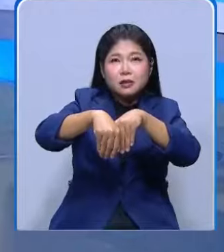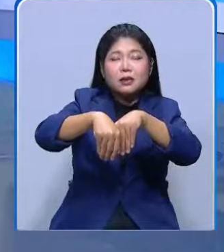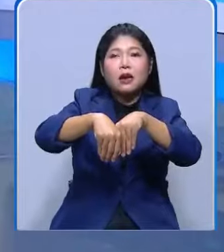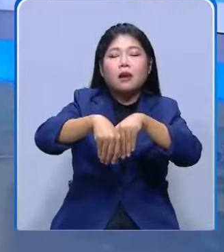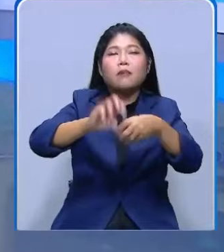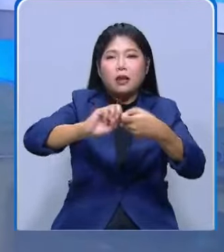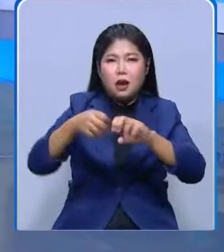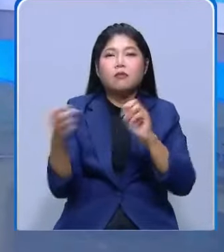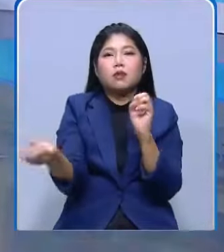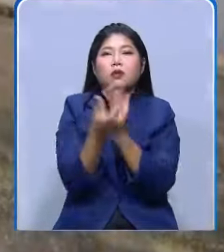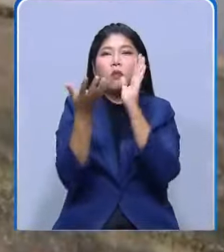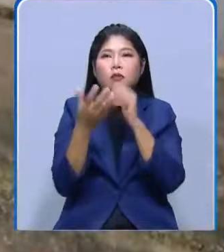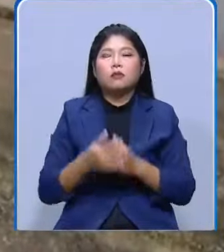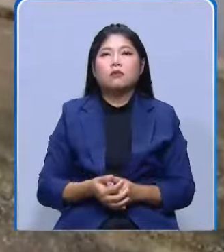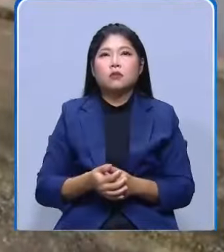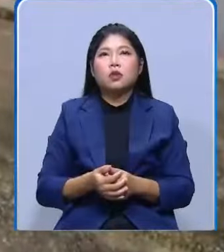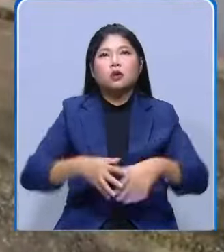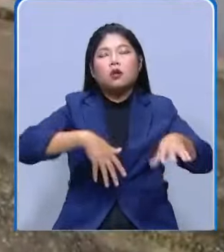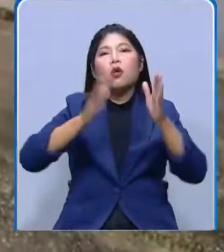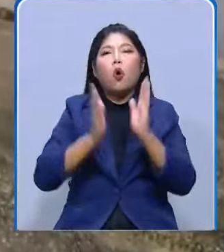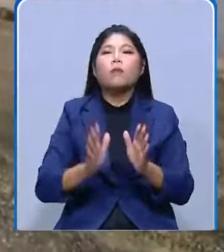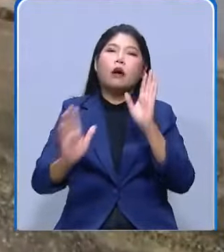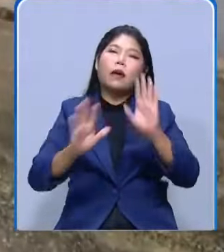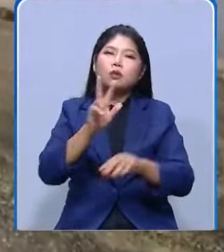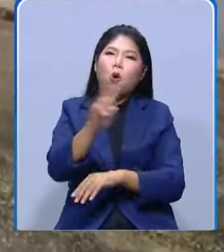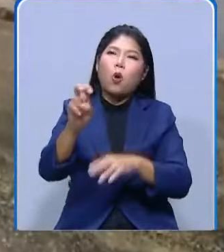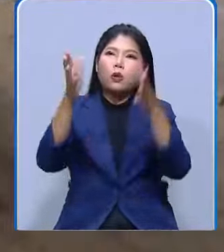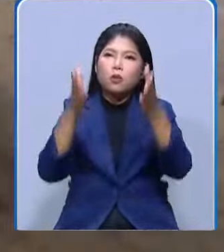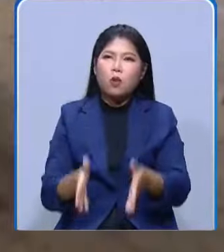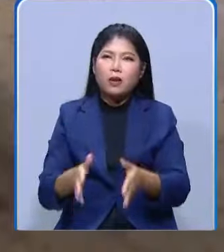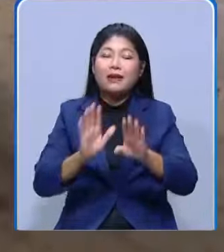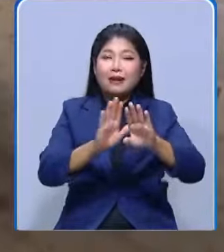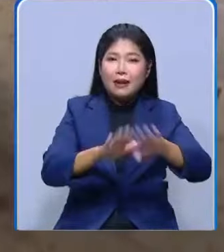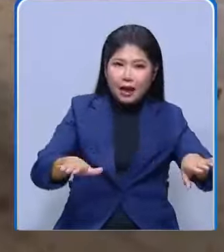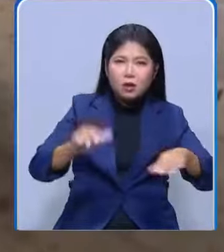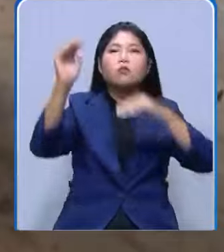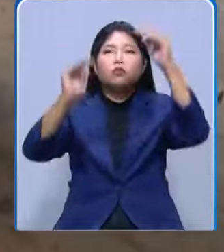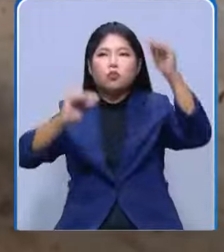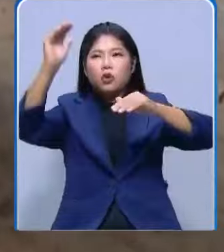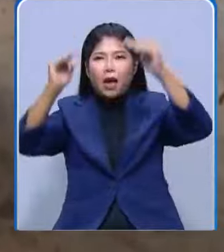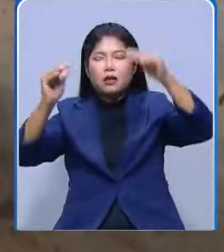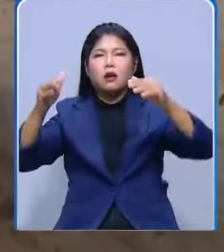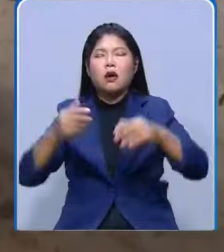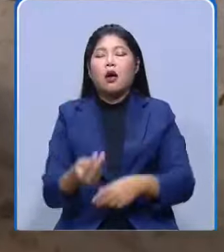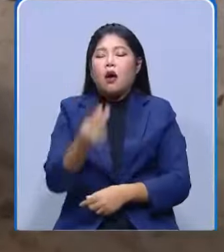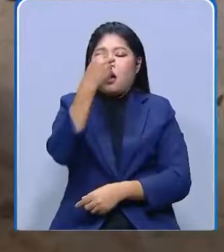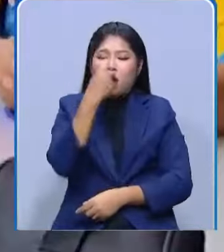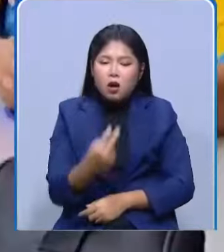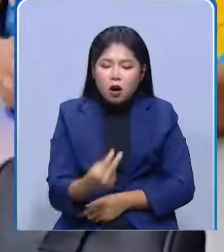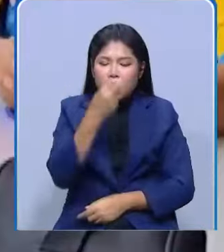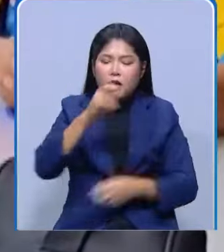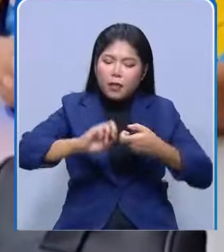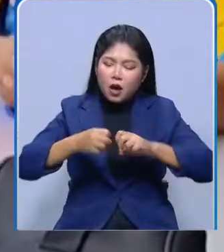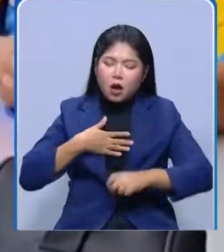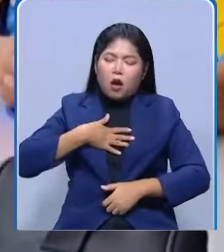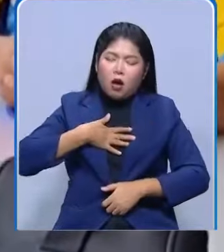รบผลกระทบค่ะเดช Baker ประมาณสัก 200 กวาคนนะคะทั้งเด็กเล็ก ทั้งผู้ใหญ่นะคะเกิดอาการหายใจติด acept แนนหน